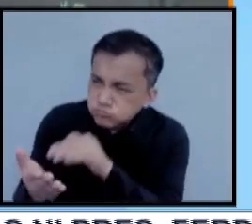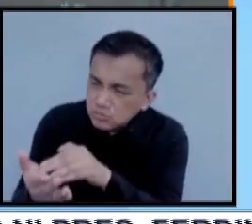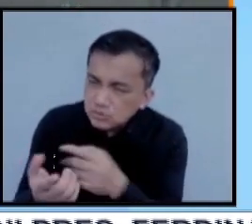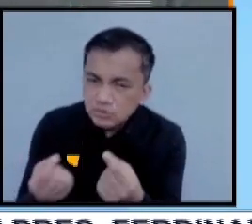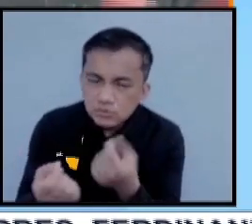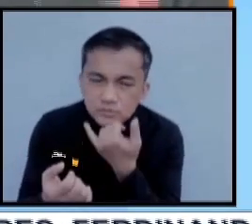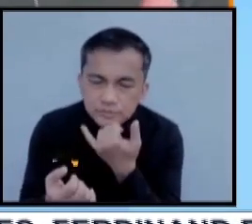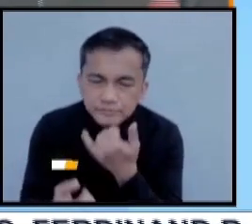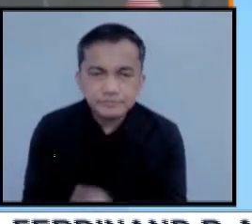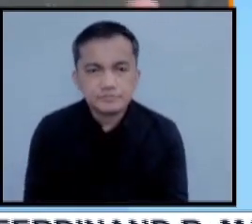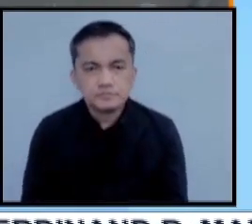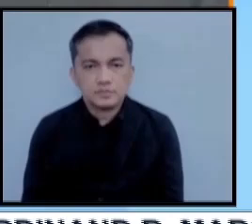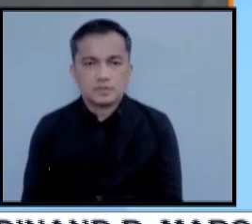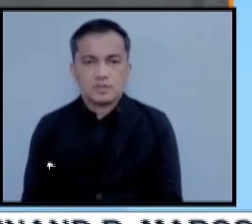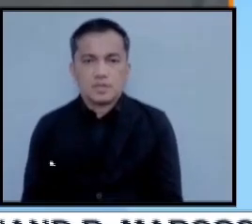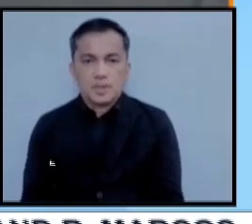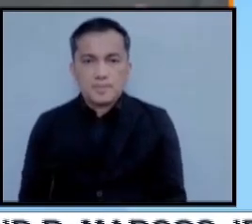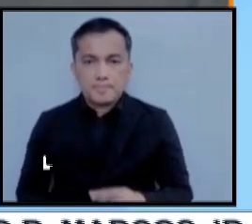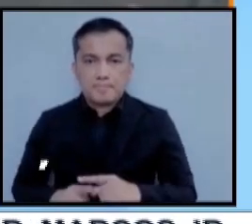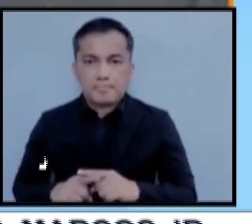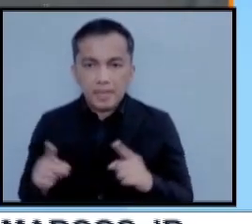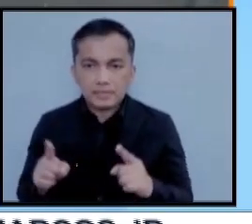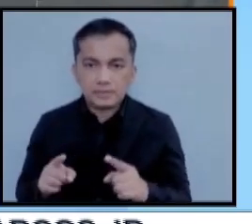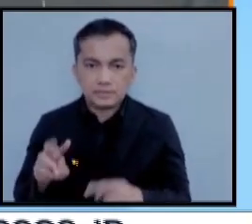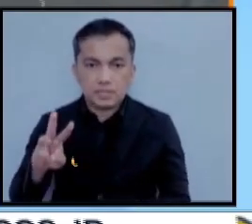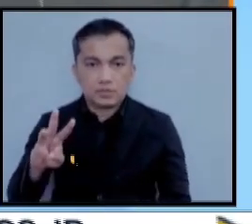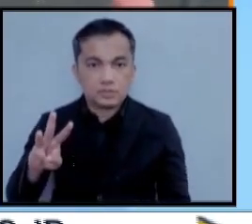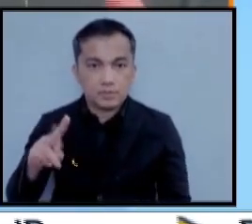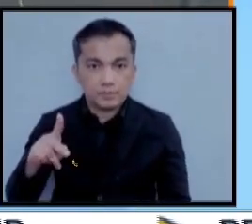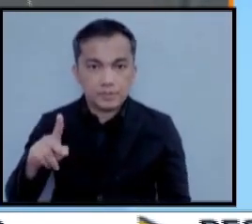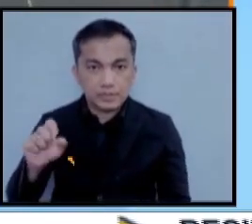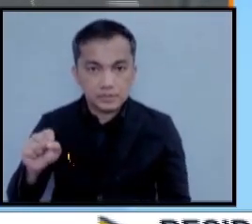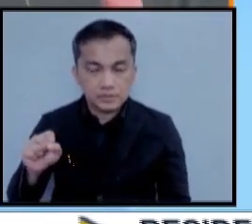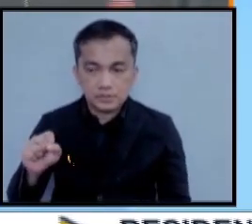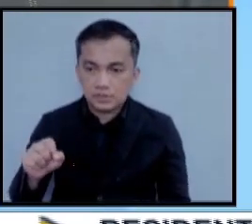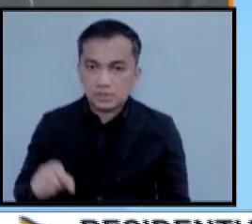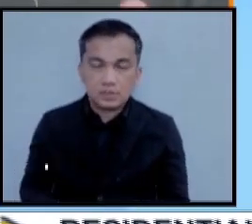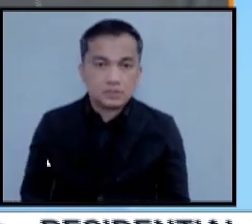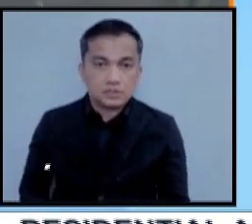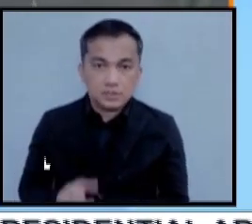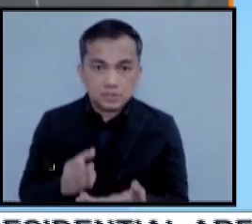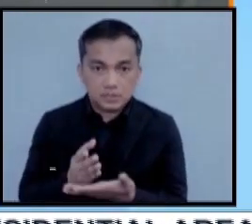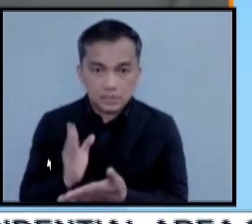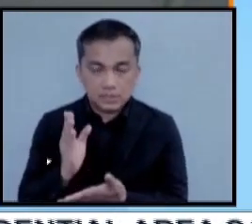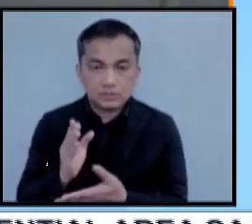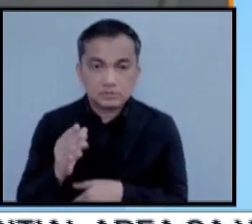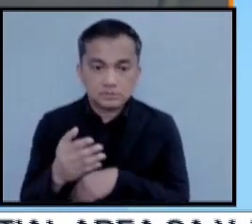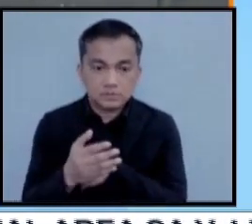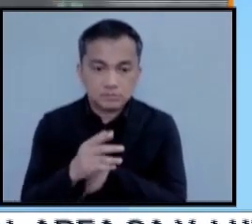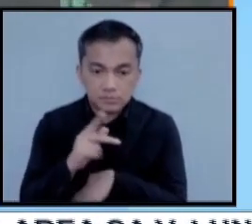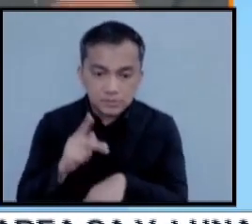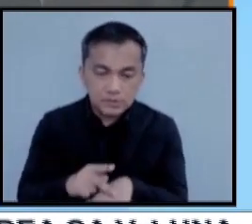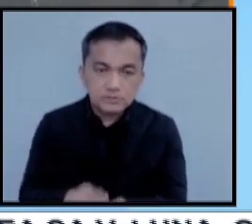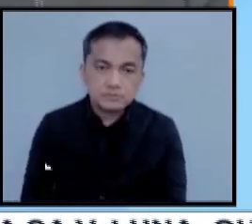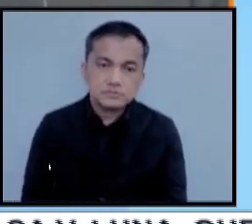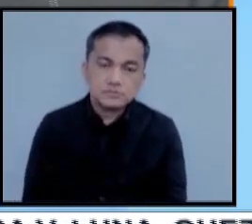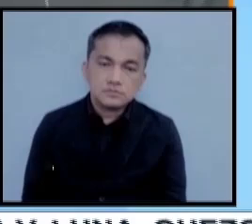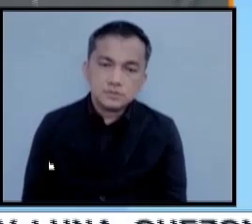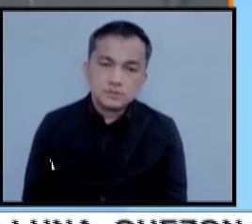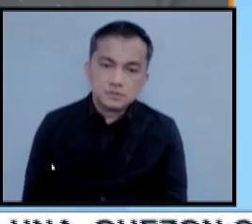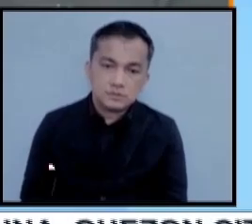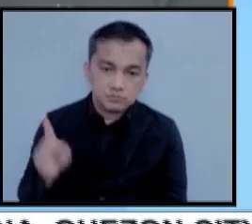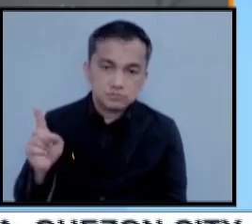niyang ginagawa pero pagdating sa West Philippines pagdating sa karapatan ng ating bayan itong